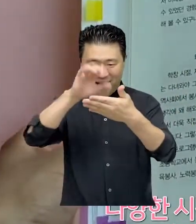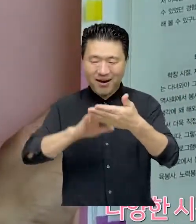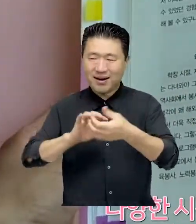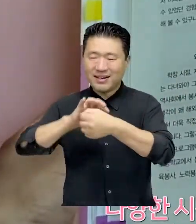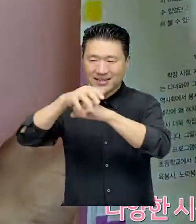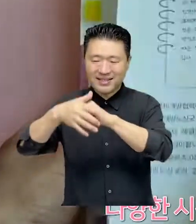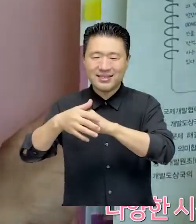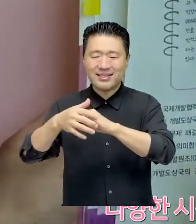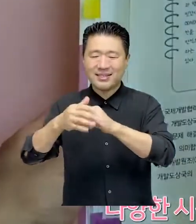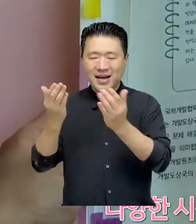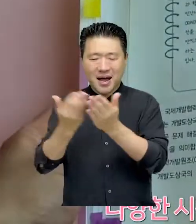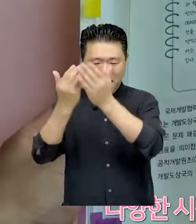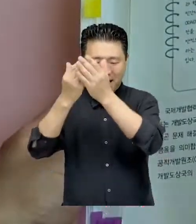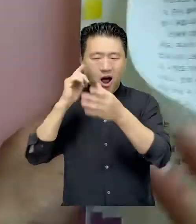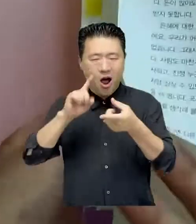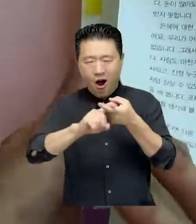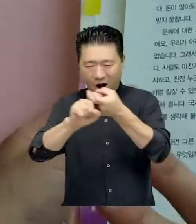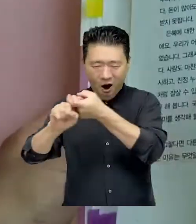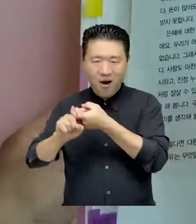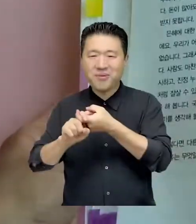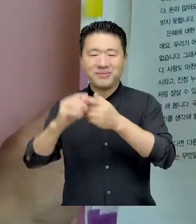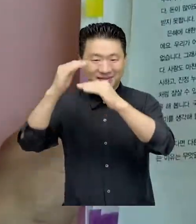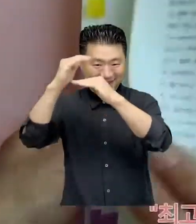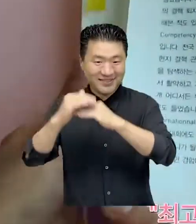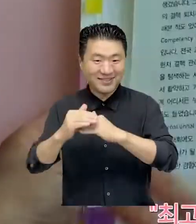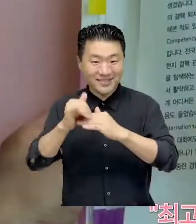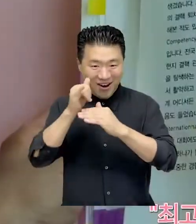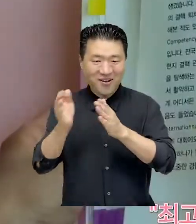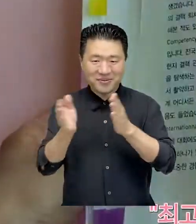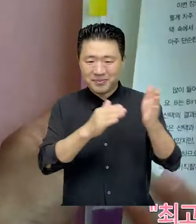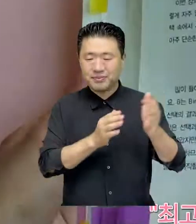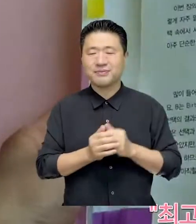소제목으로 국제개발 협력이라는 이야기를 하고 있고요.